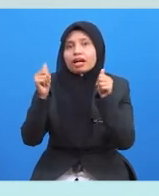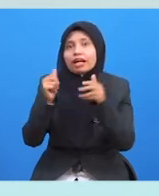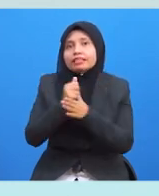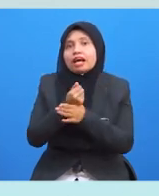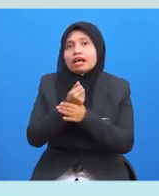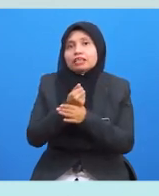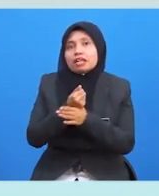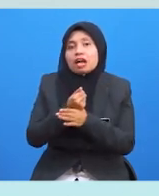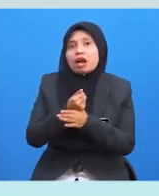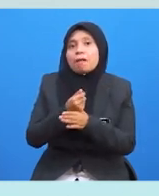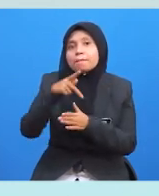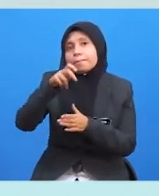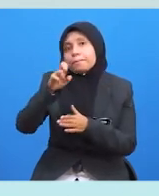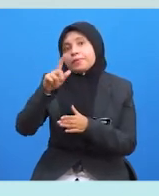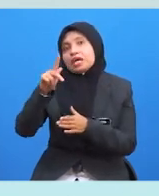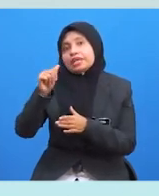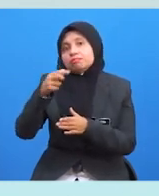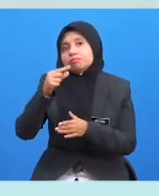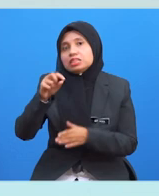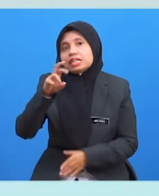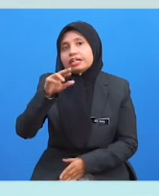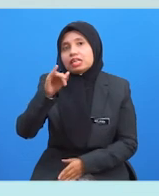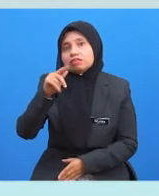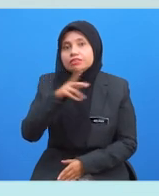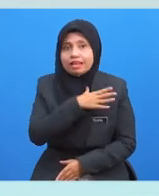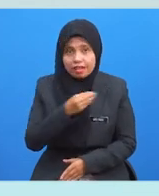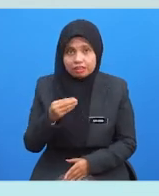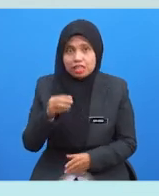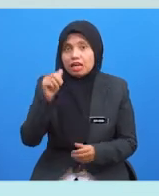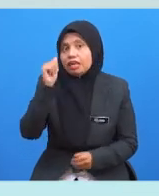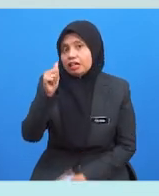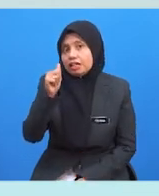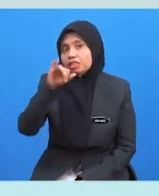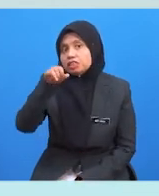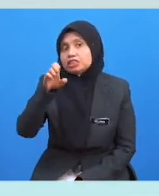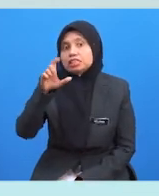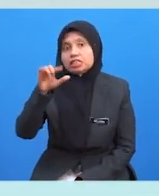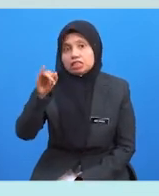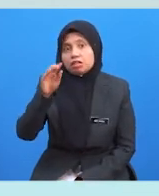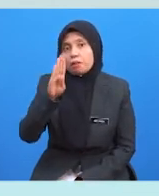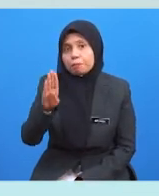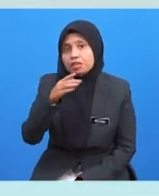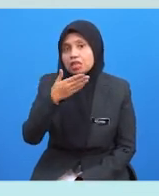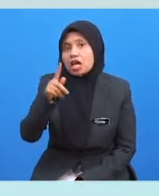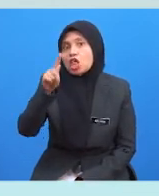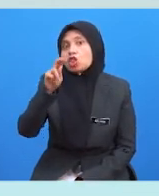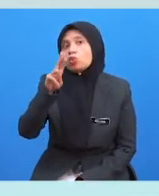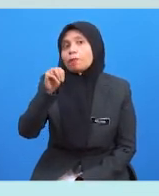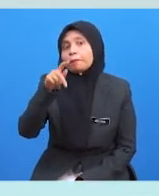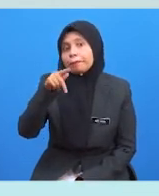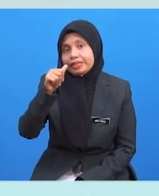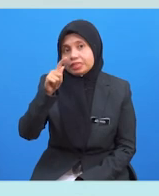Greek dan A. Jeli, B. Tumpat, C.